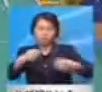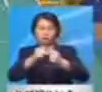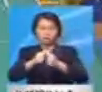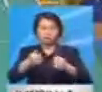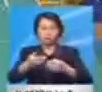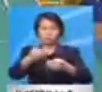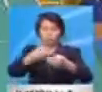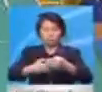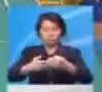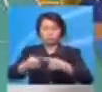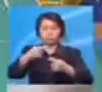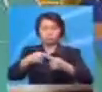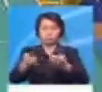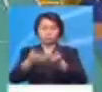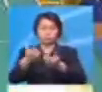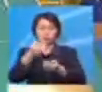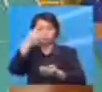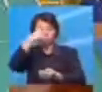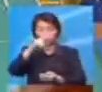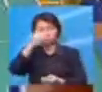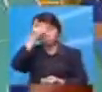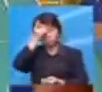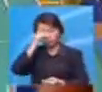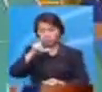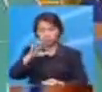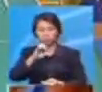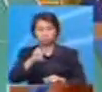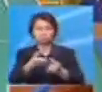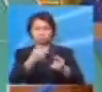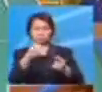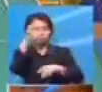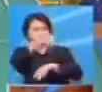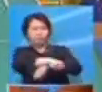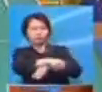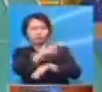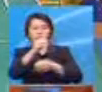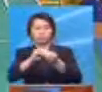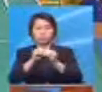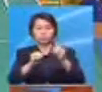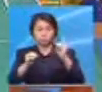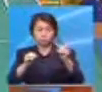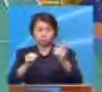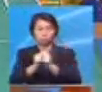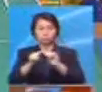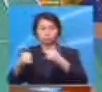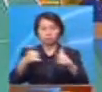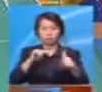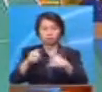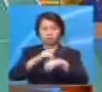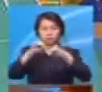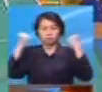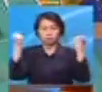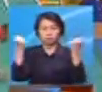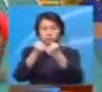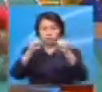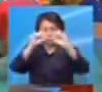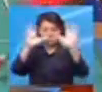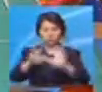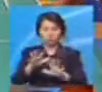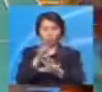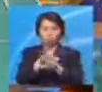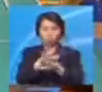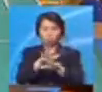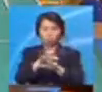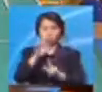Sebaliknya apabila mudah bagi chongwe menjinakkan bintang nombor satu dunia itu beraksi di stadium malawati yang dibanjiri